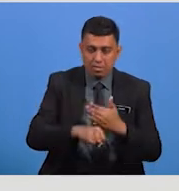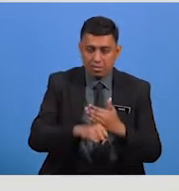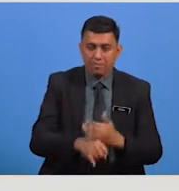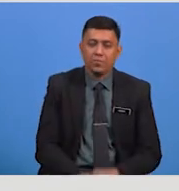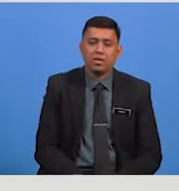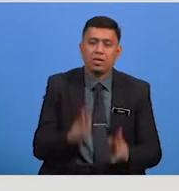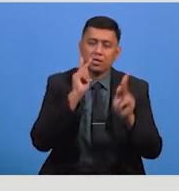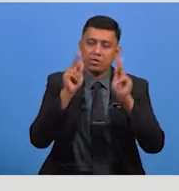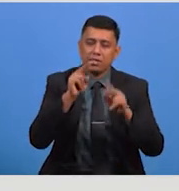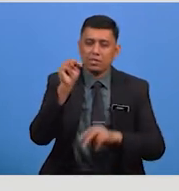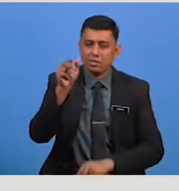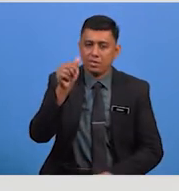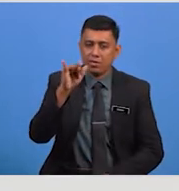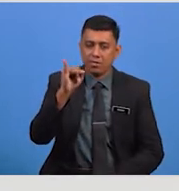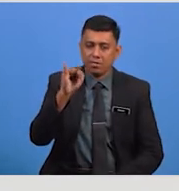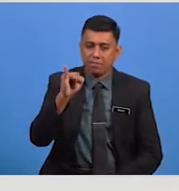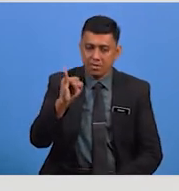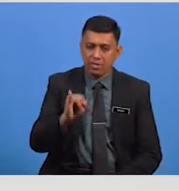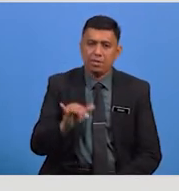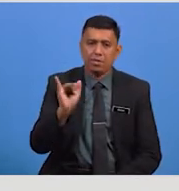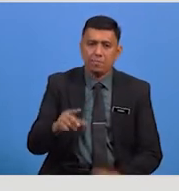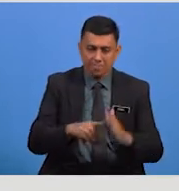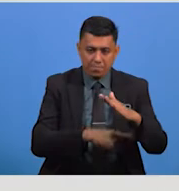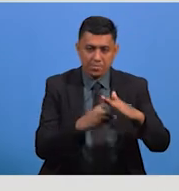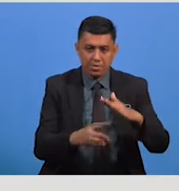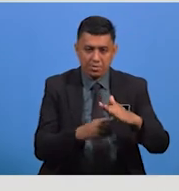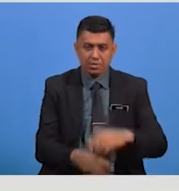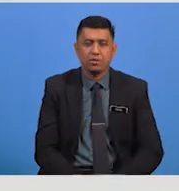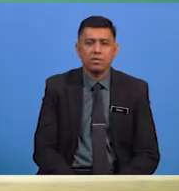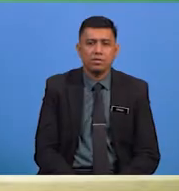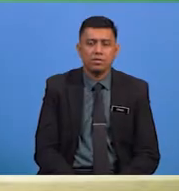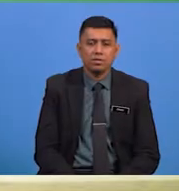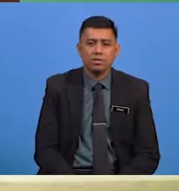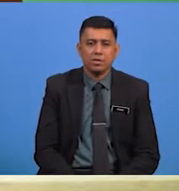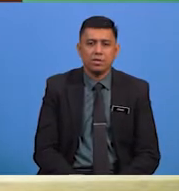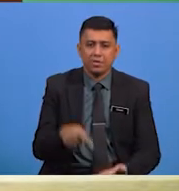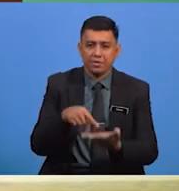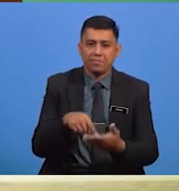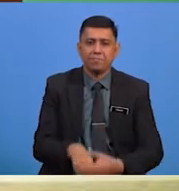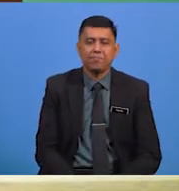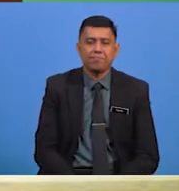kata nafi yang sesuai berdasarkan pantun ini.